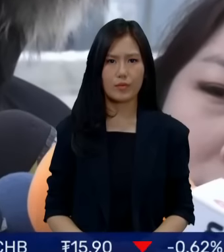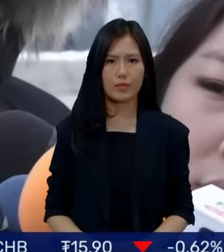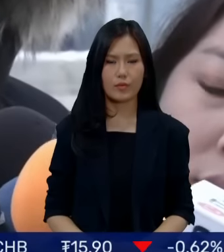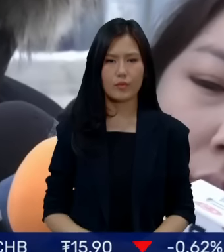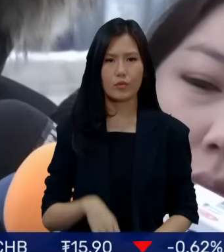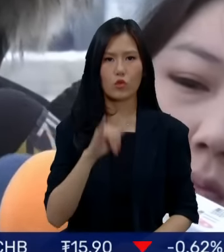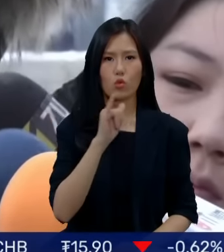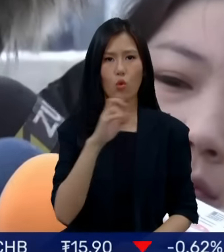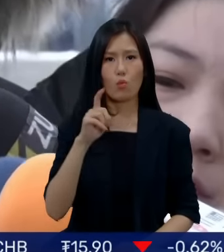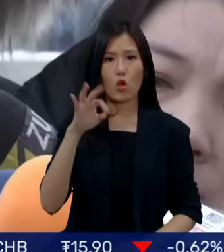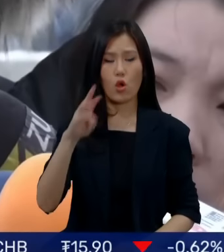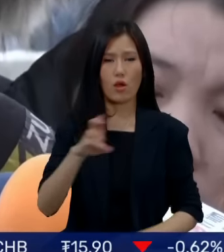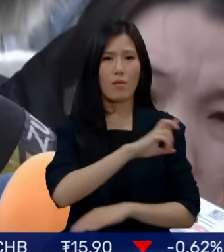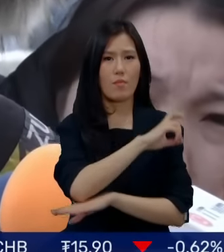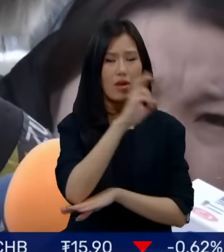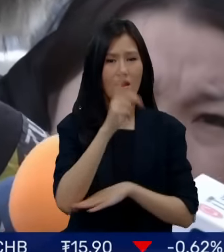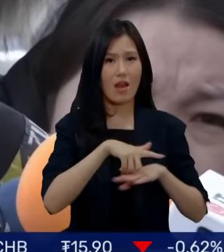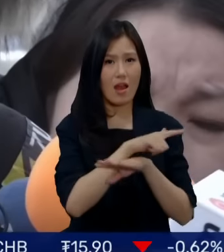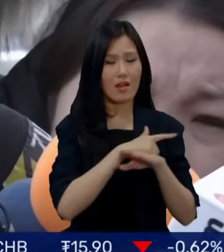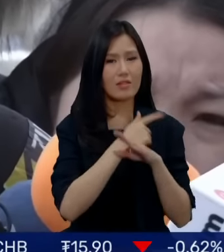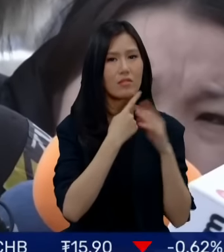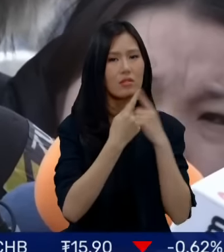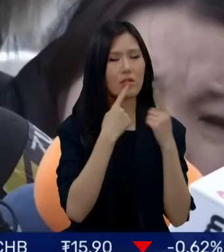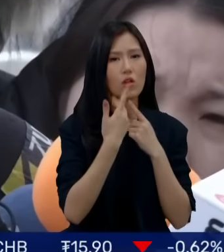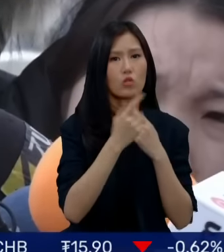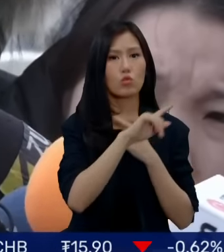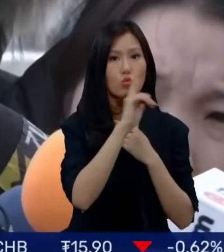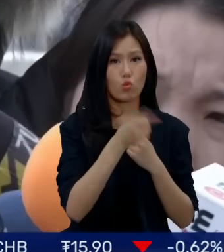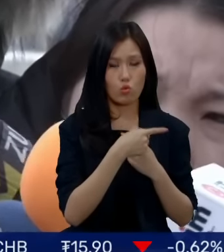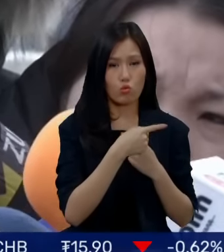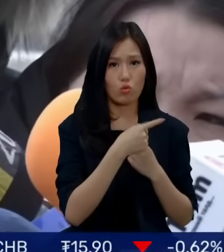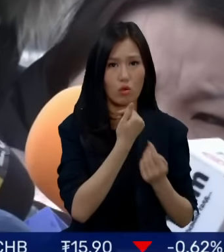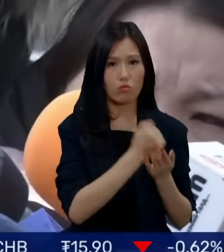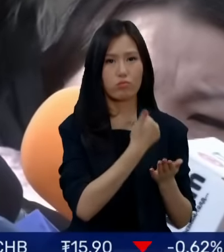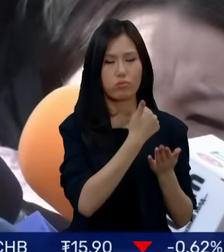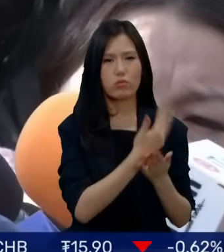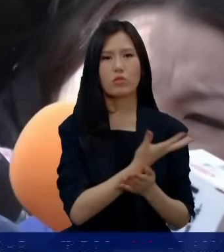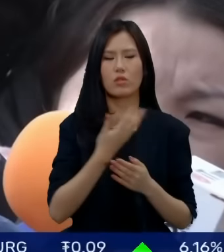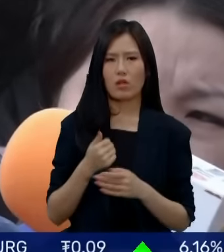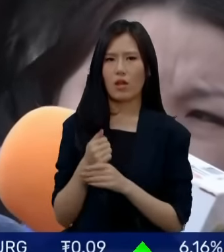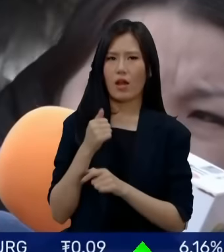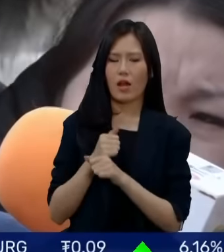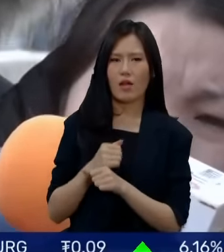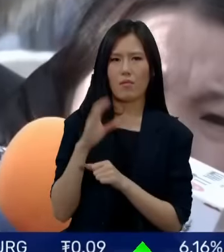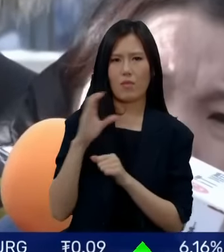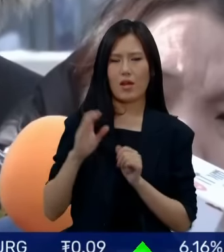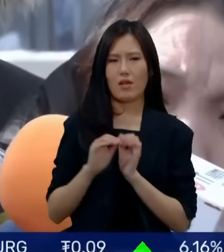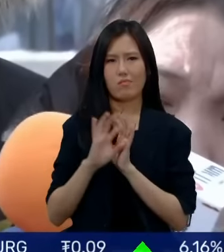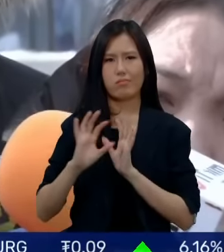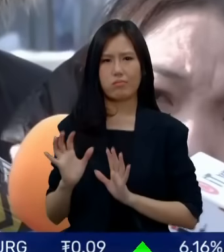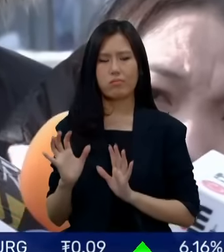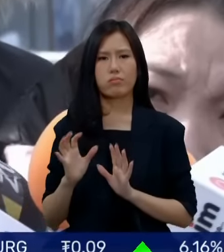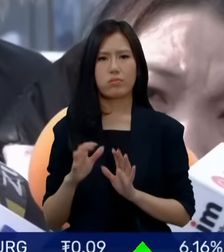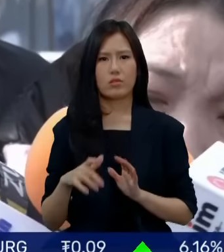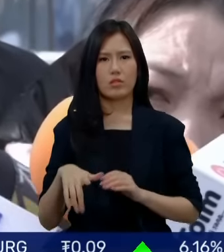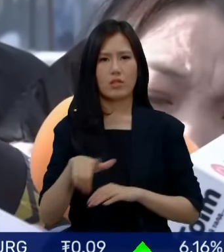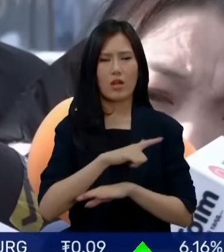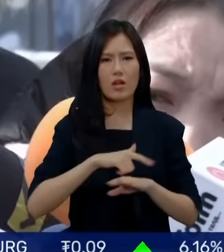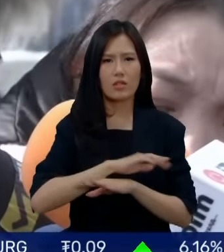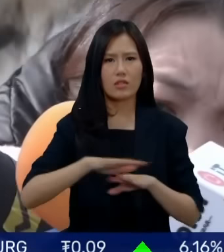Нийслэлийн байгаль орчны газраас зөвшөөрөл аваад захирчин ажлын албад холбогдох байгууллагууд эдгээр энэ хагшаас энэ лагийг цэвэрлэхээс